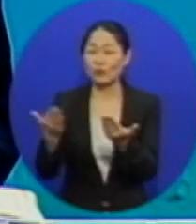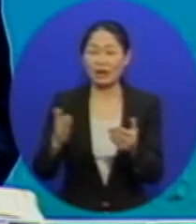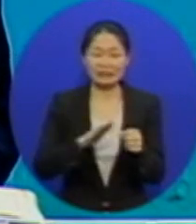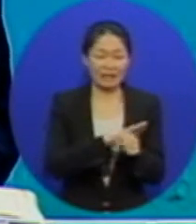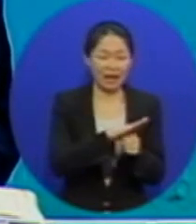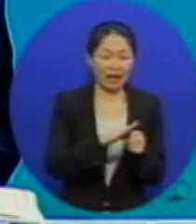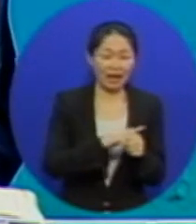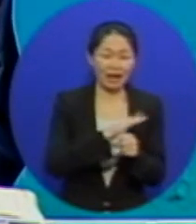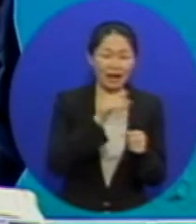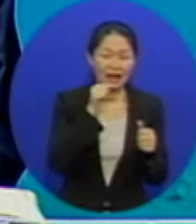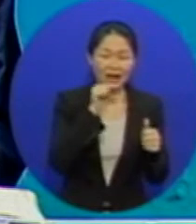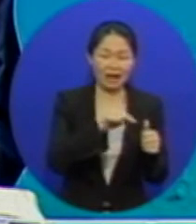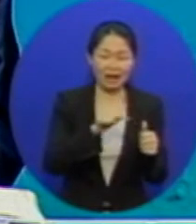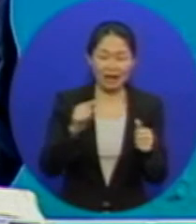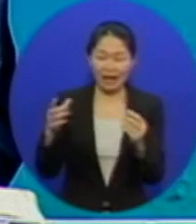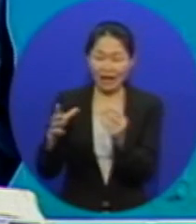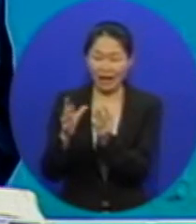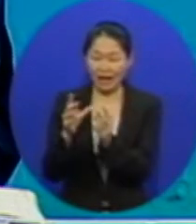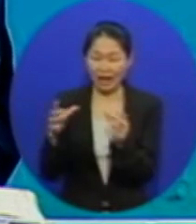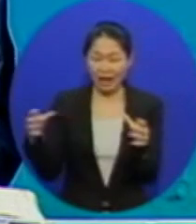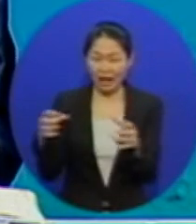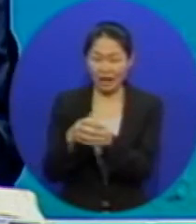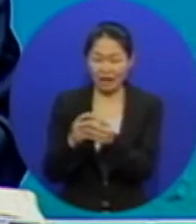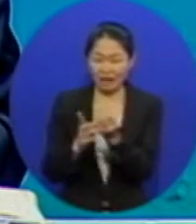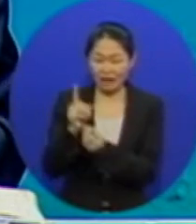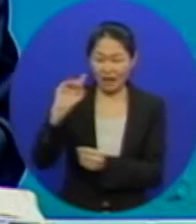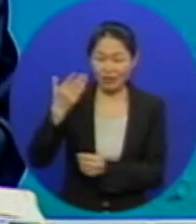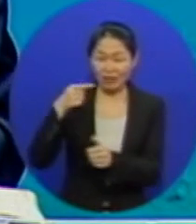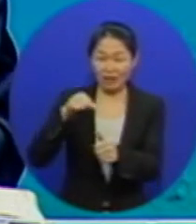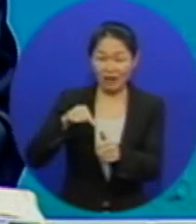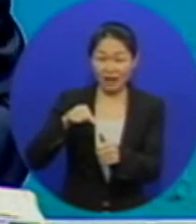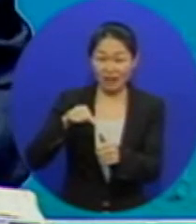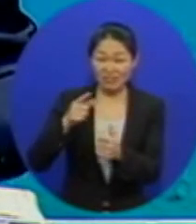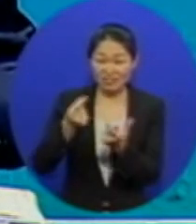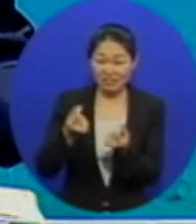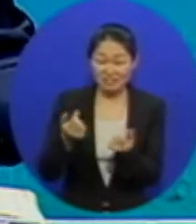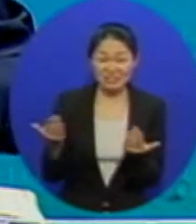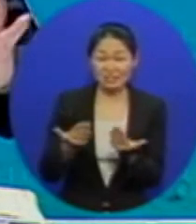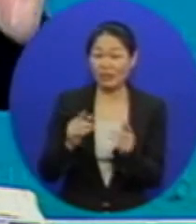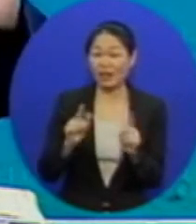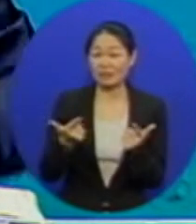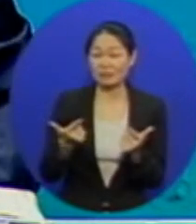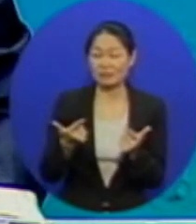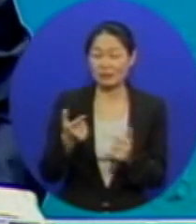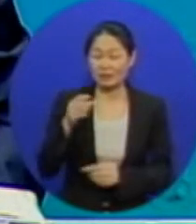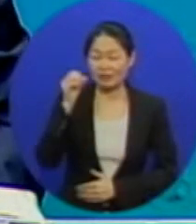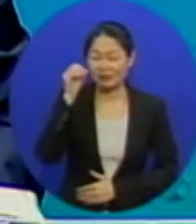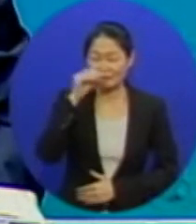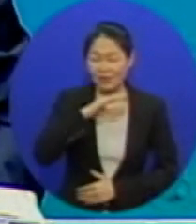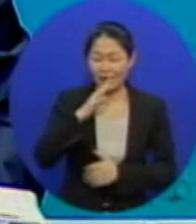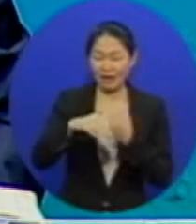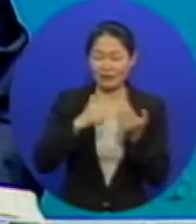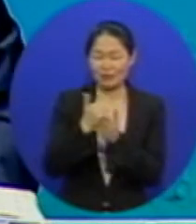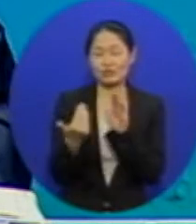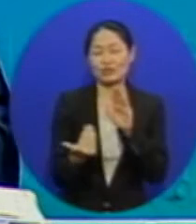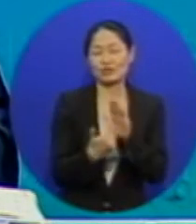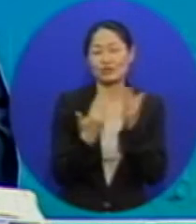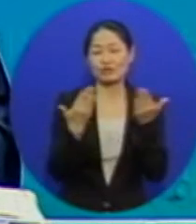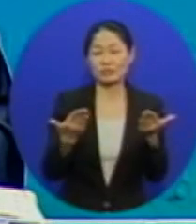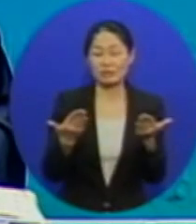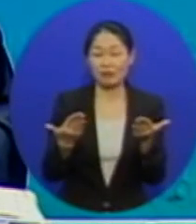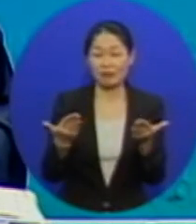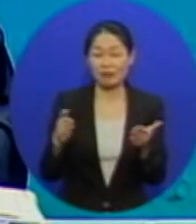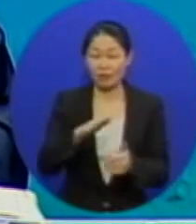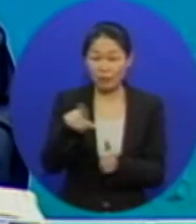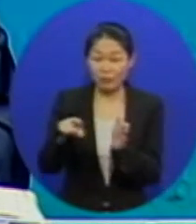1 되라 그는 일도 아니에요 그는 하나님이 그냥 이루어 내신 된 일이에요 믿어지지